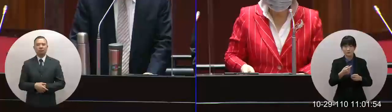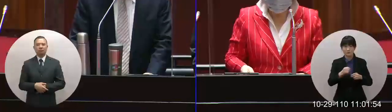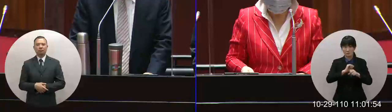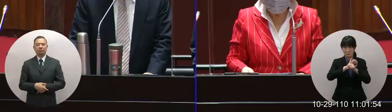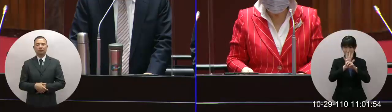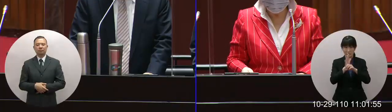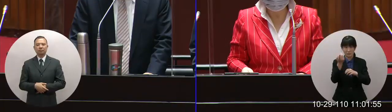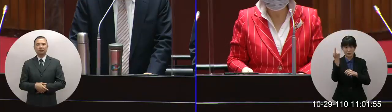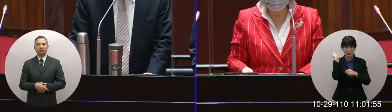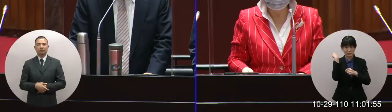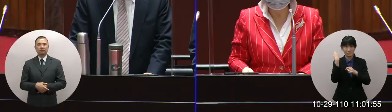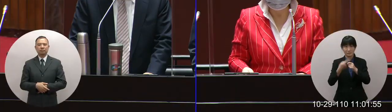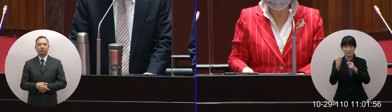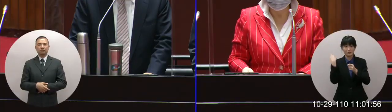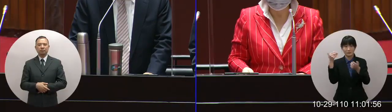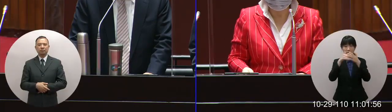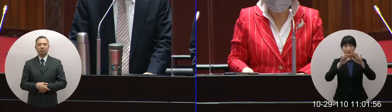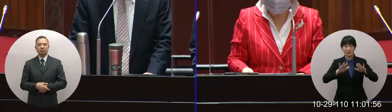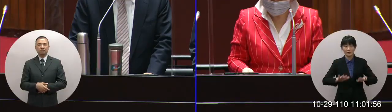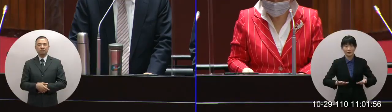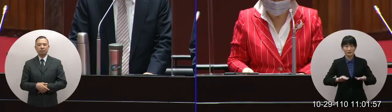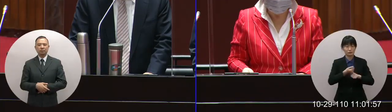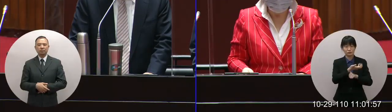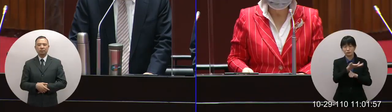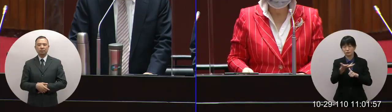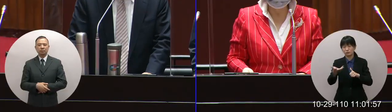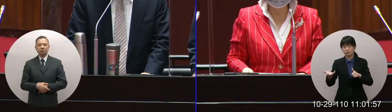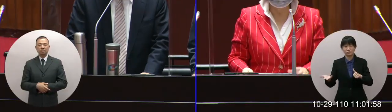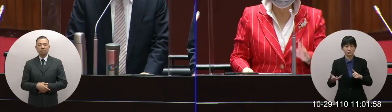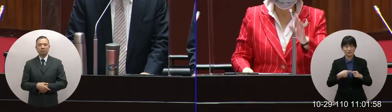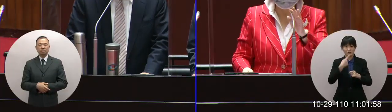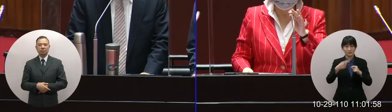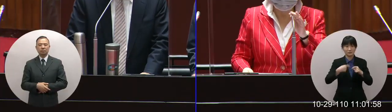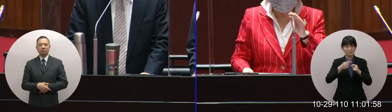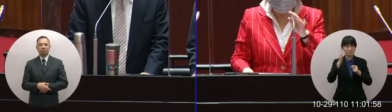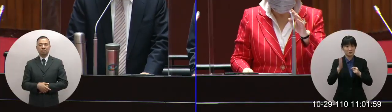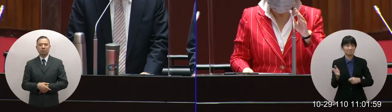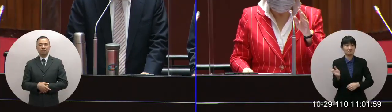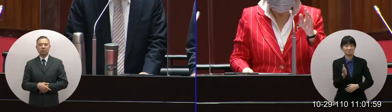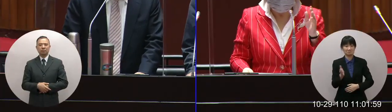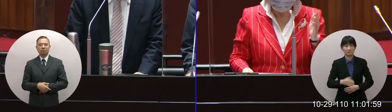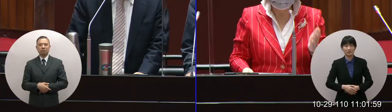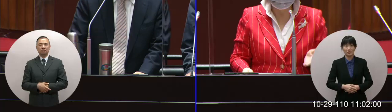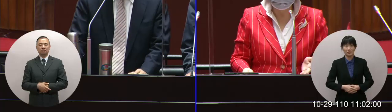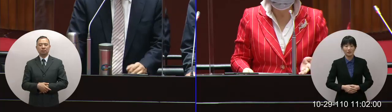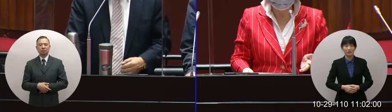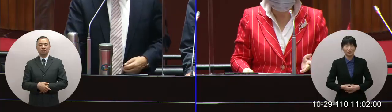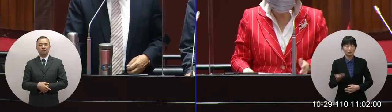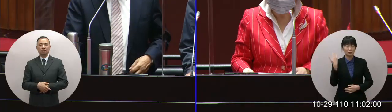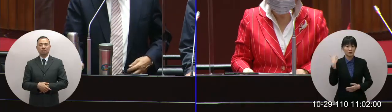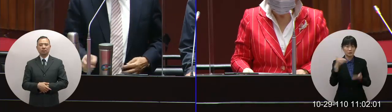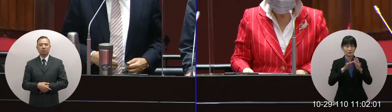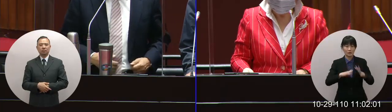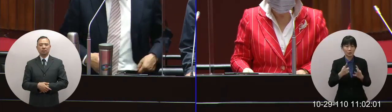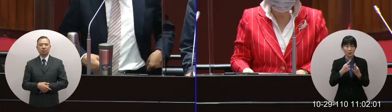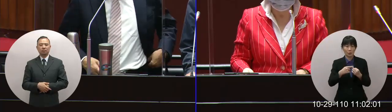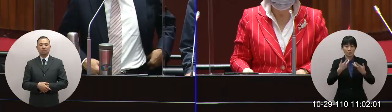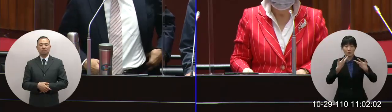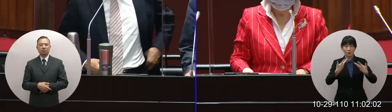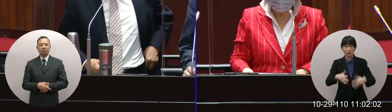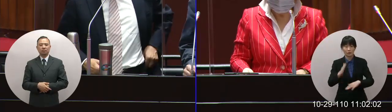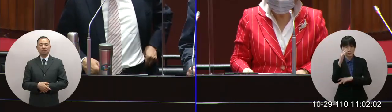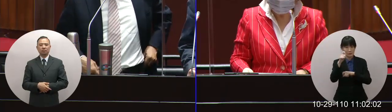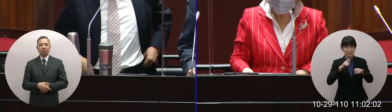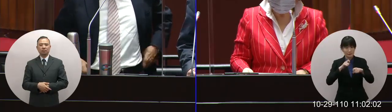年爆发到现在已经超过一年半了。期间有许多的防疫的政策的这种开